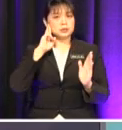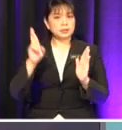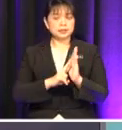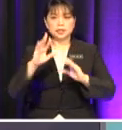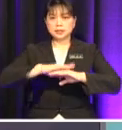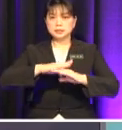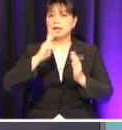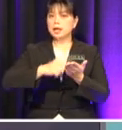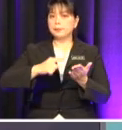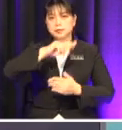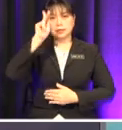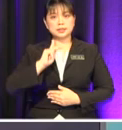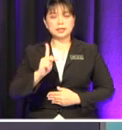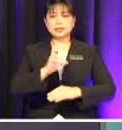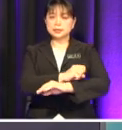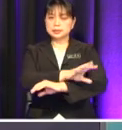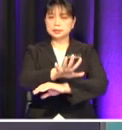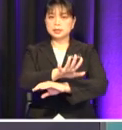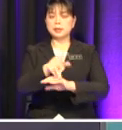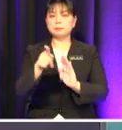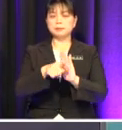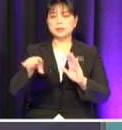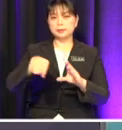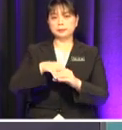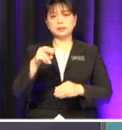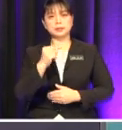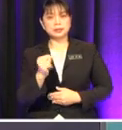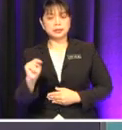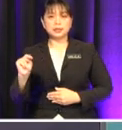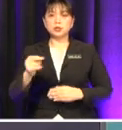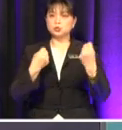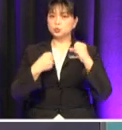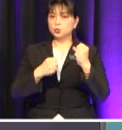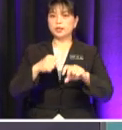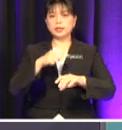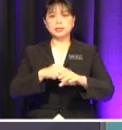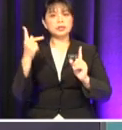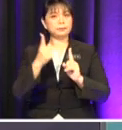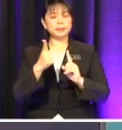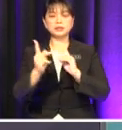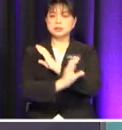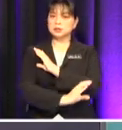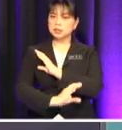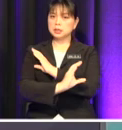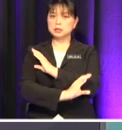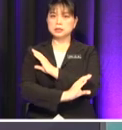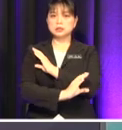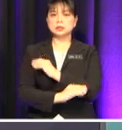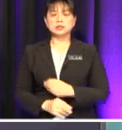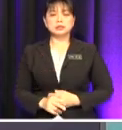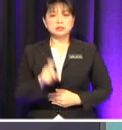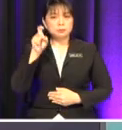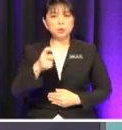Apakah kesan pelibatan sukan ini kepada negara Oke jadi perlu tengok